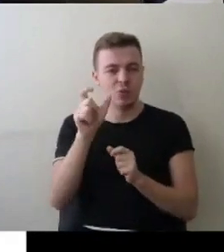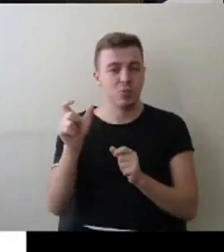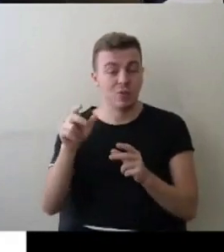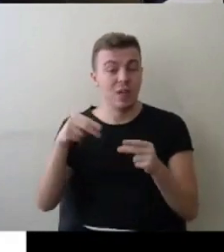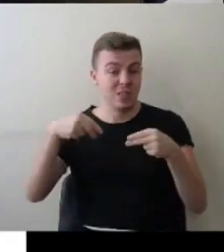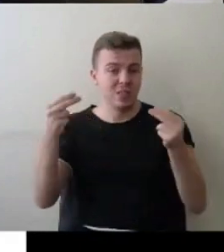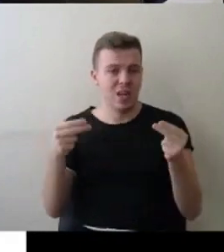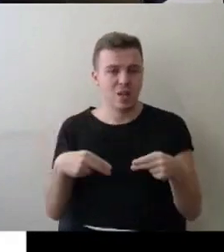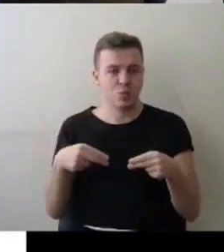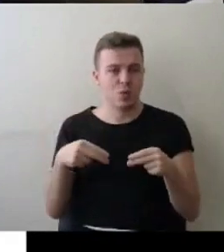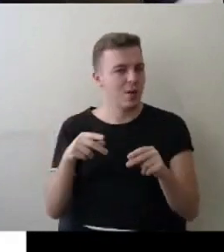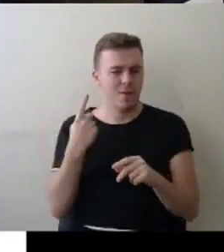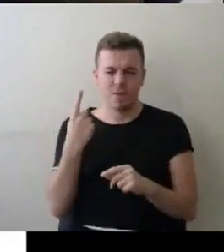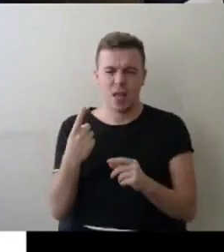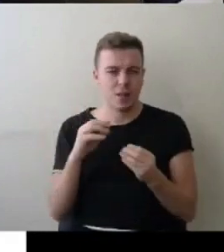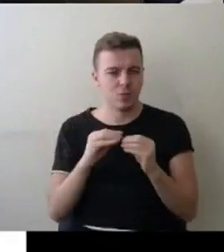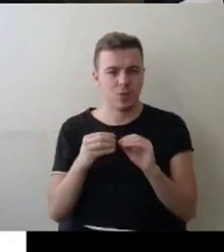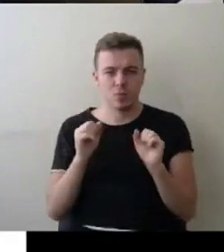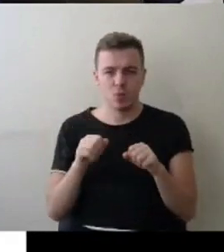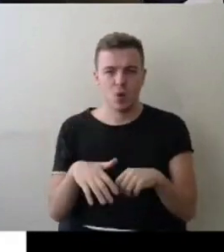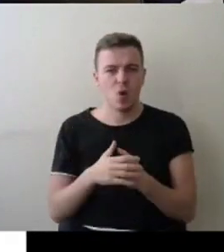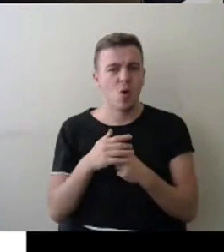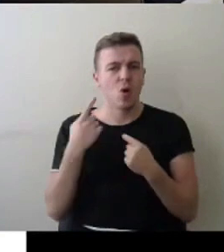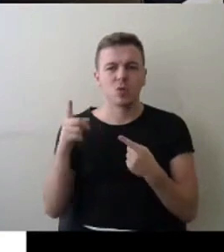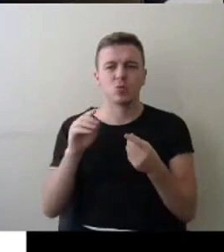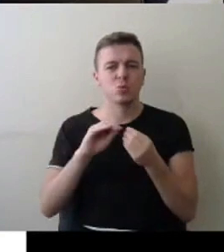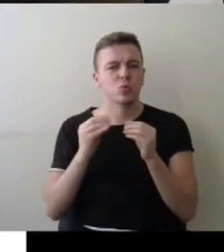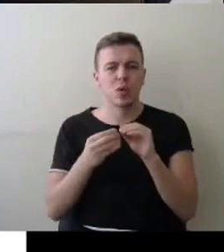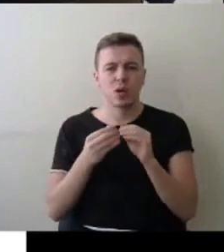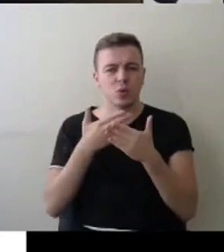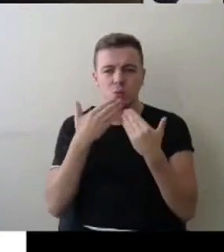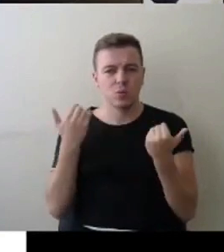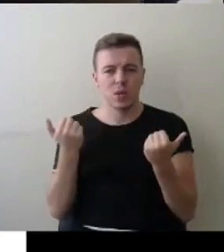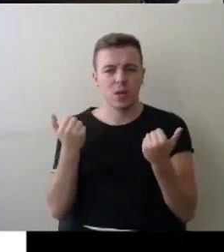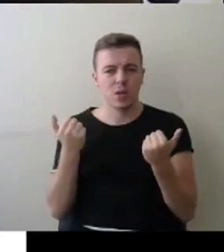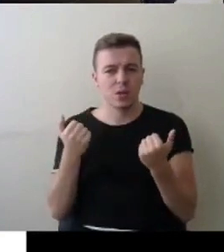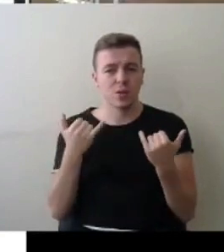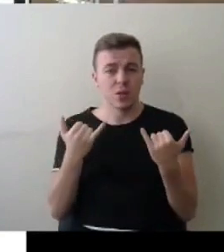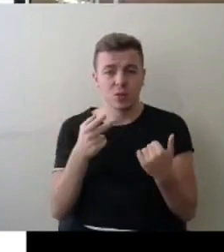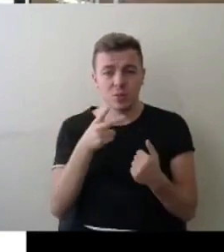santuoka. Kitos sutarčių konstitucija net nemini. Tai pažiūrėkit,